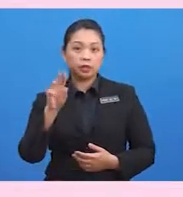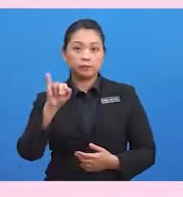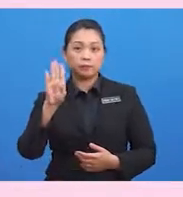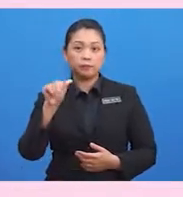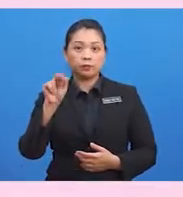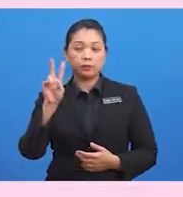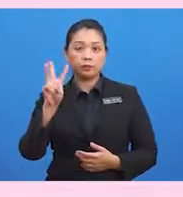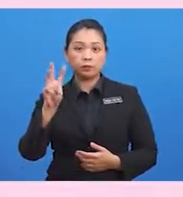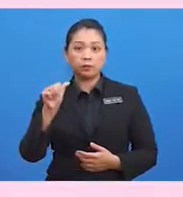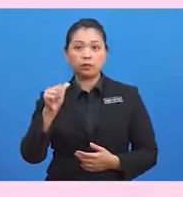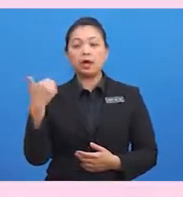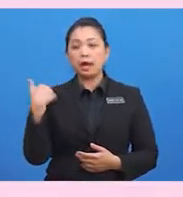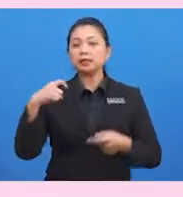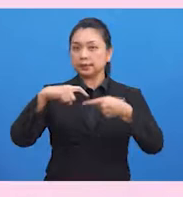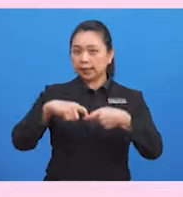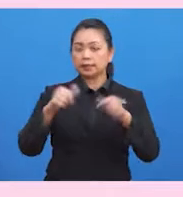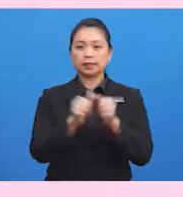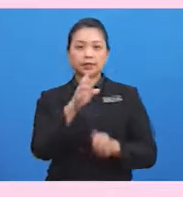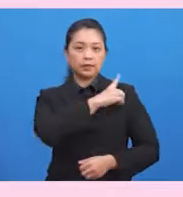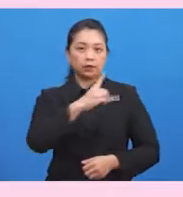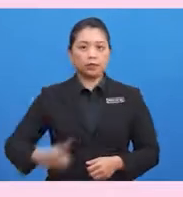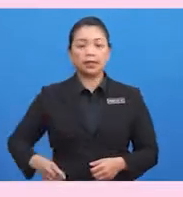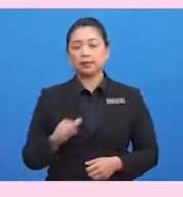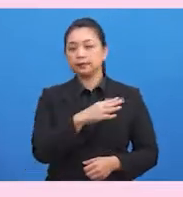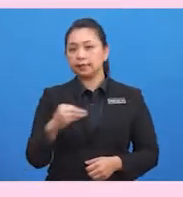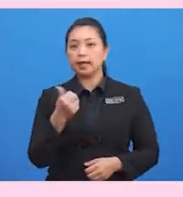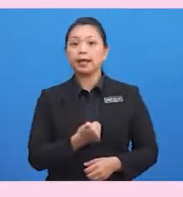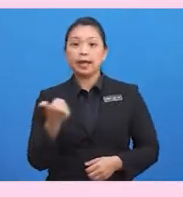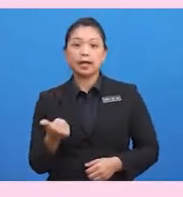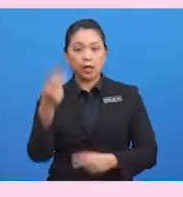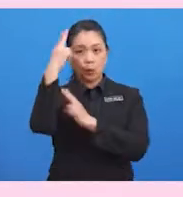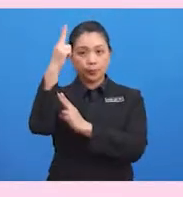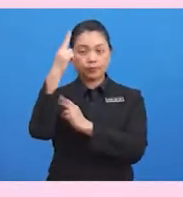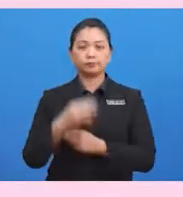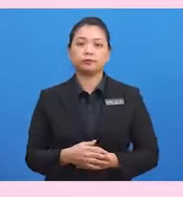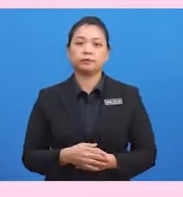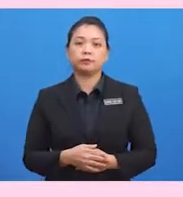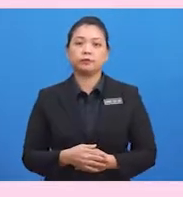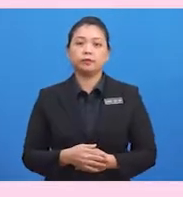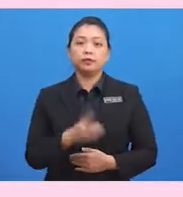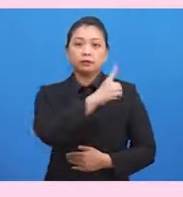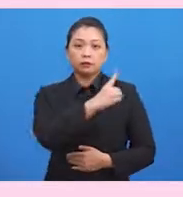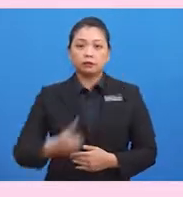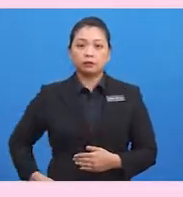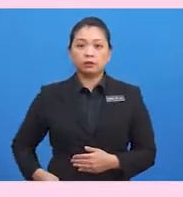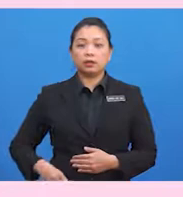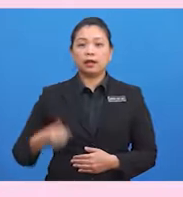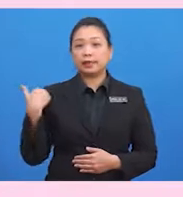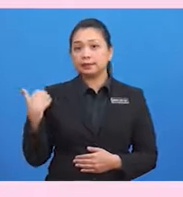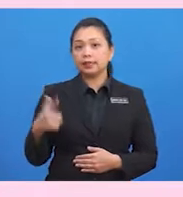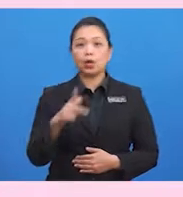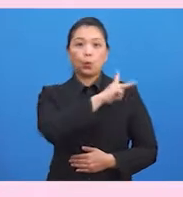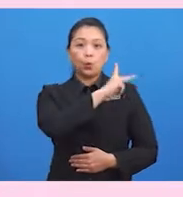Taurat dan mempunyai alat-alat kebersihan diracun daun elah kuase dan kewibawaan raja sebagai